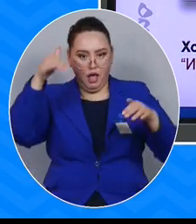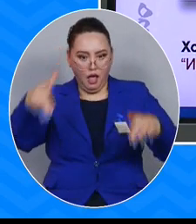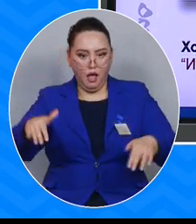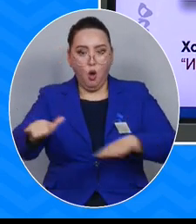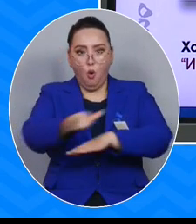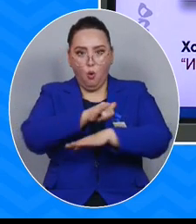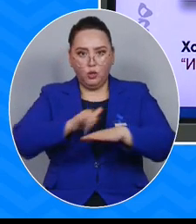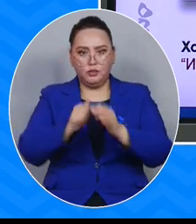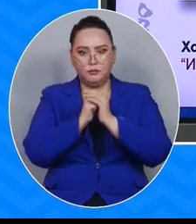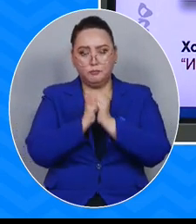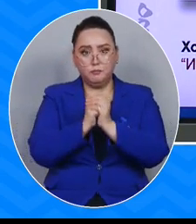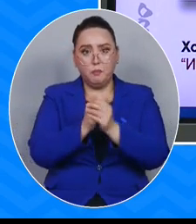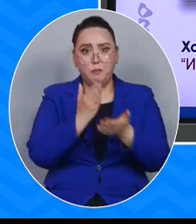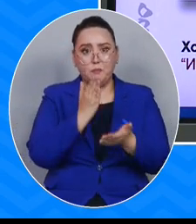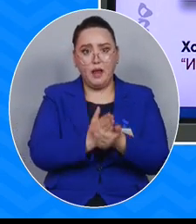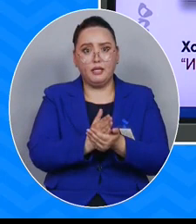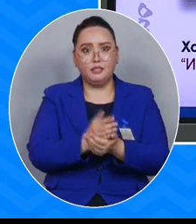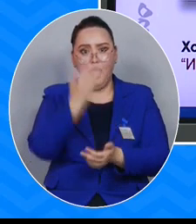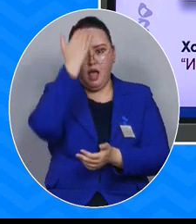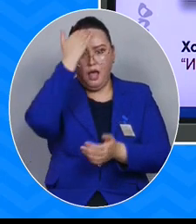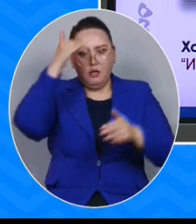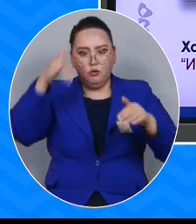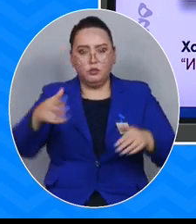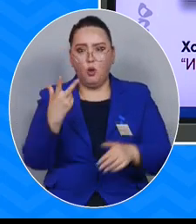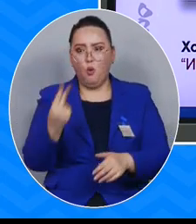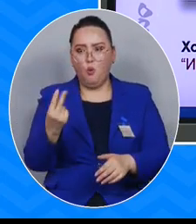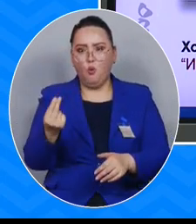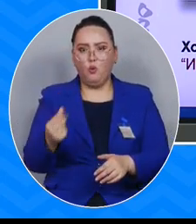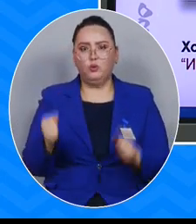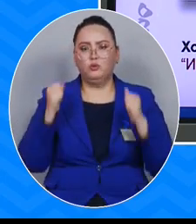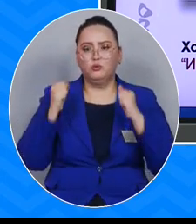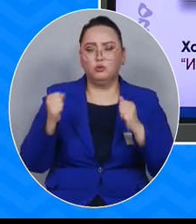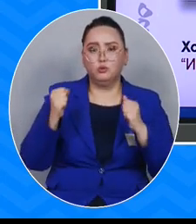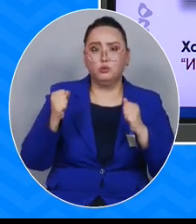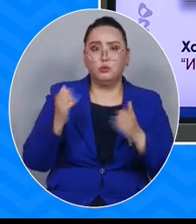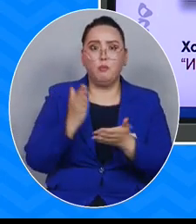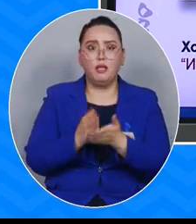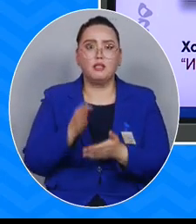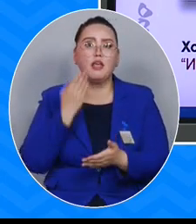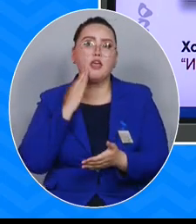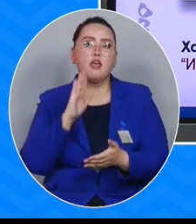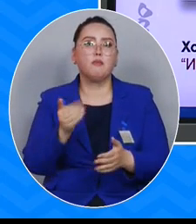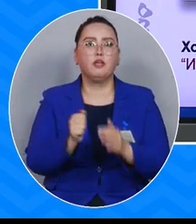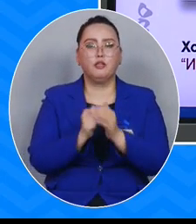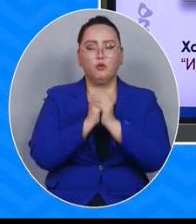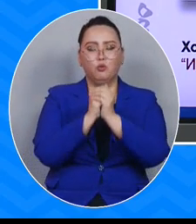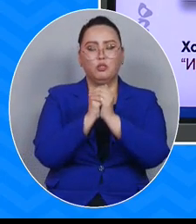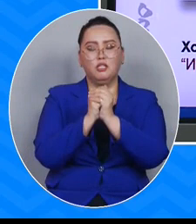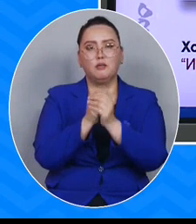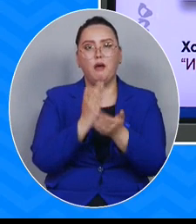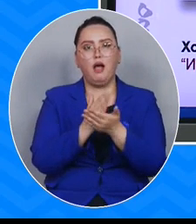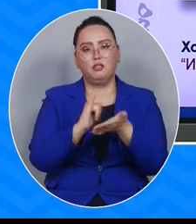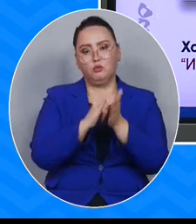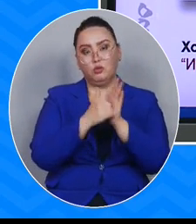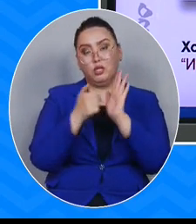Хан тулсадаа өнінж зүтгісіній өөрәр, бадо хуахчын эмгінег ханый датайх өндалжаға иөм өрдагууртгүрөөсгін, 12,